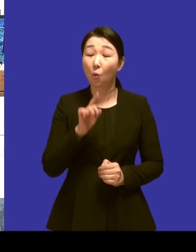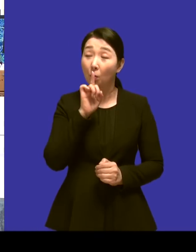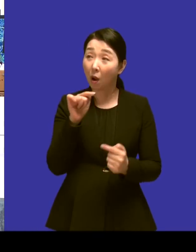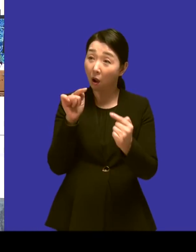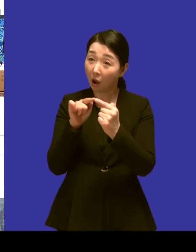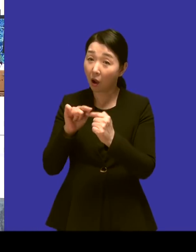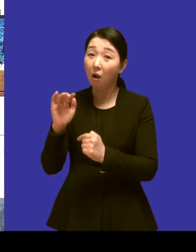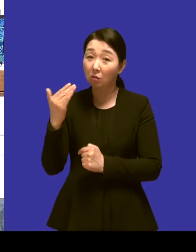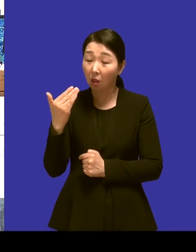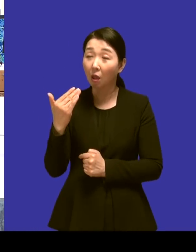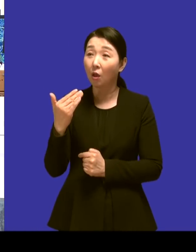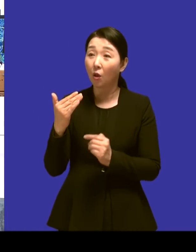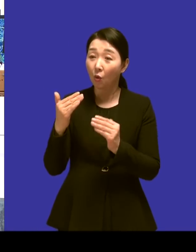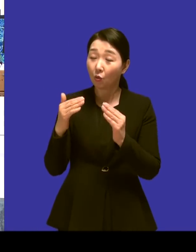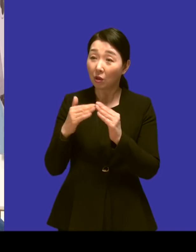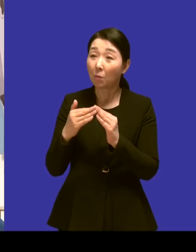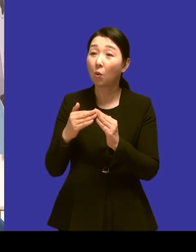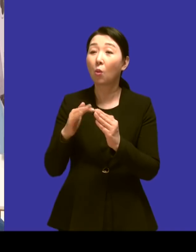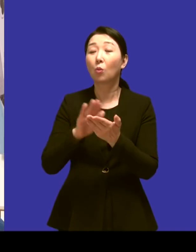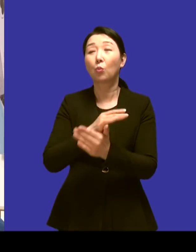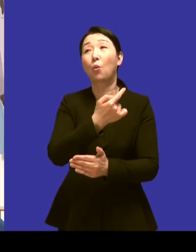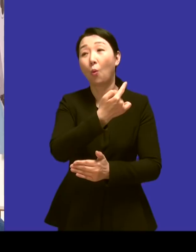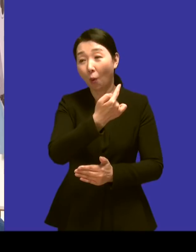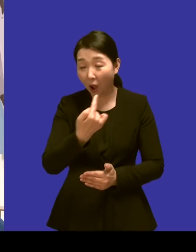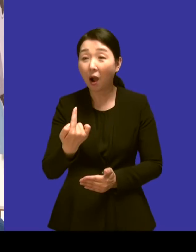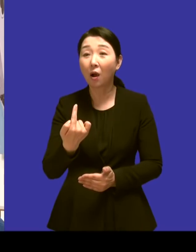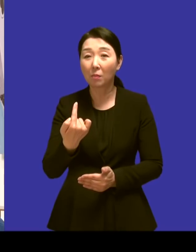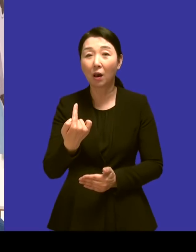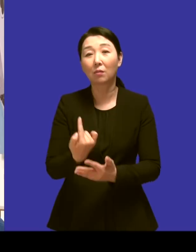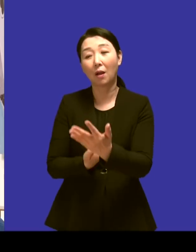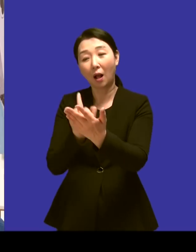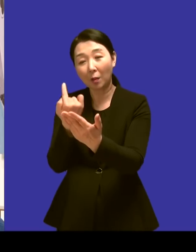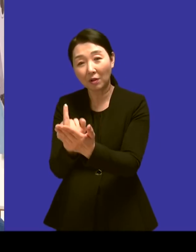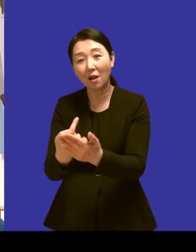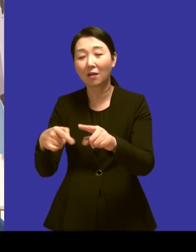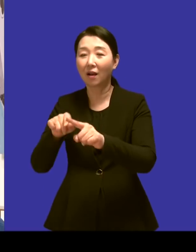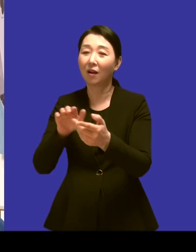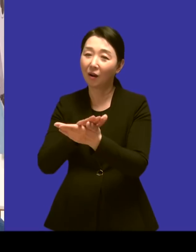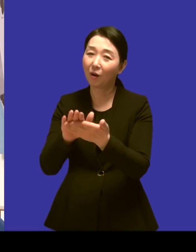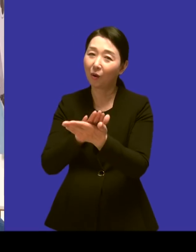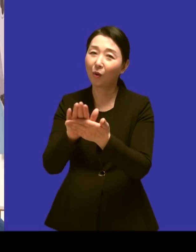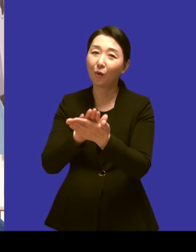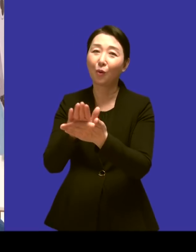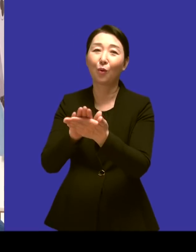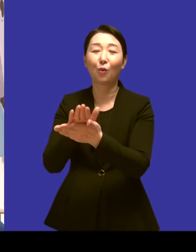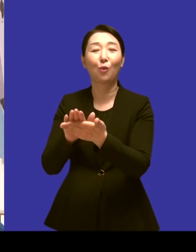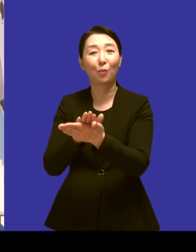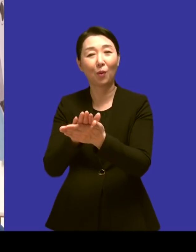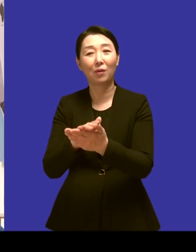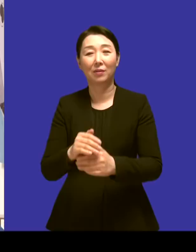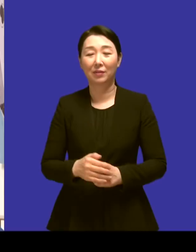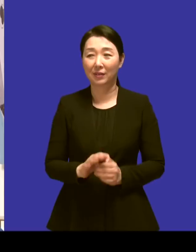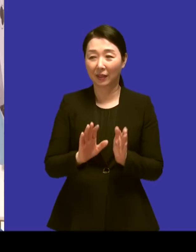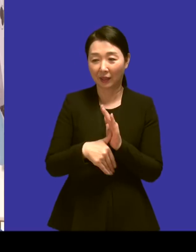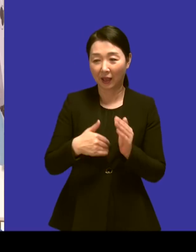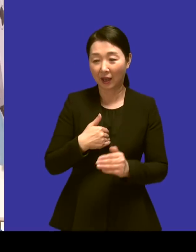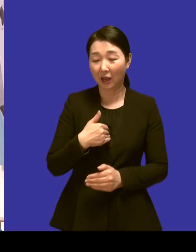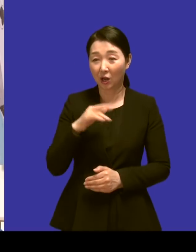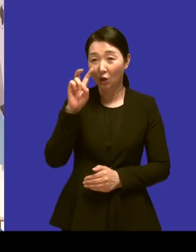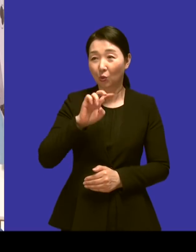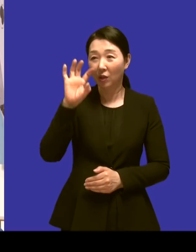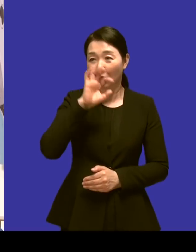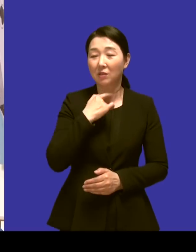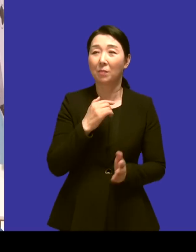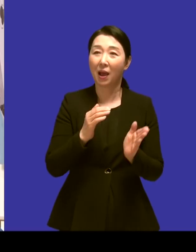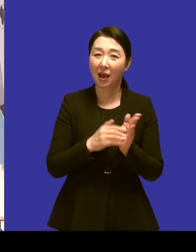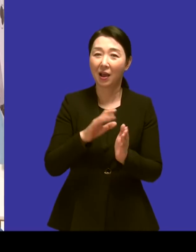비슷하고. 그래서 한번 놀러 와라고 해서 이제 거기 가서 그 친구들이랑 같이 막 음악하고, 그때 이제 제가 연습했던 그 네. 이루마 씨